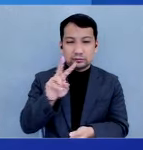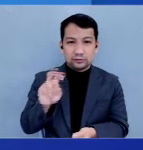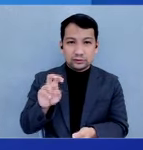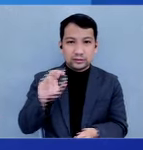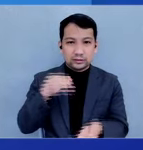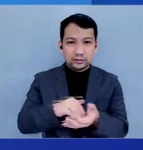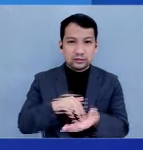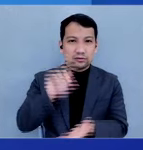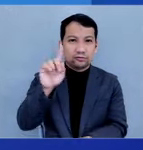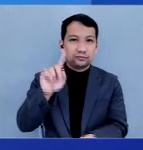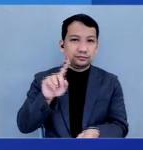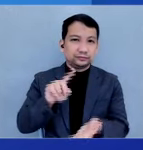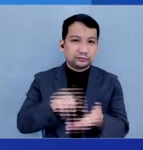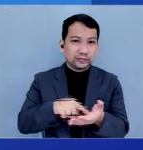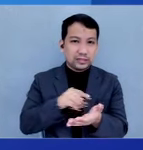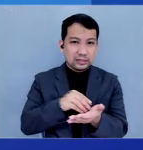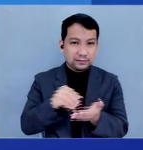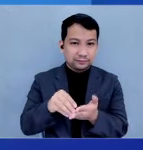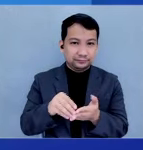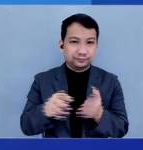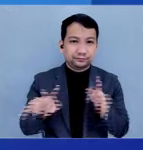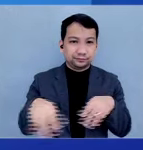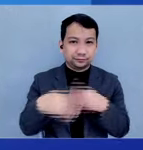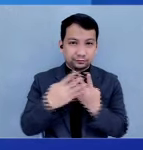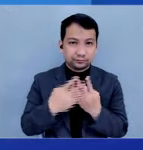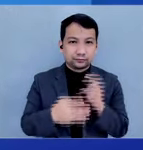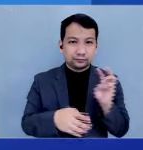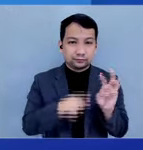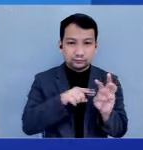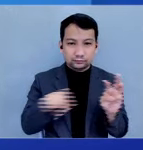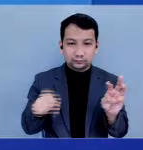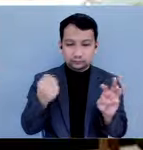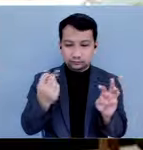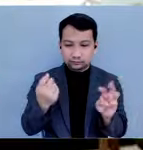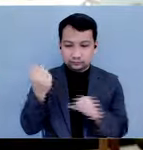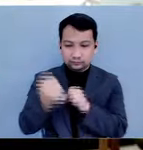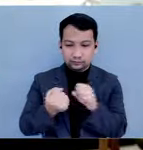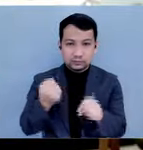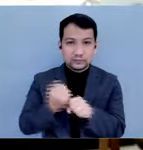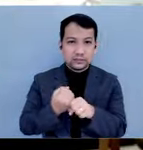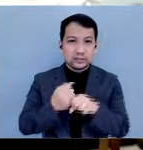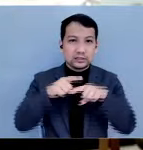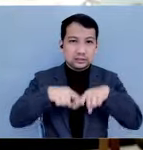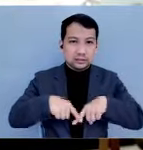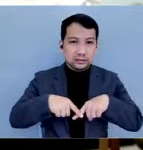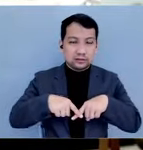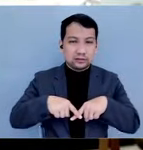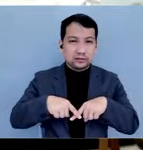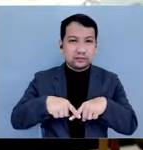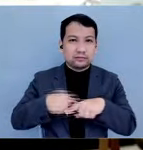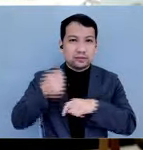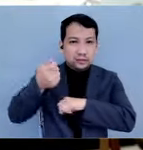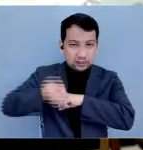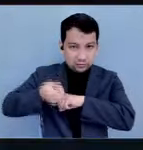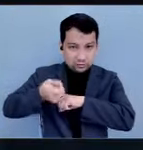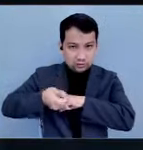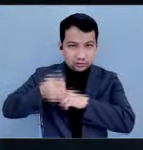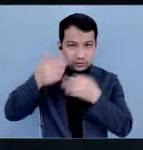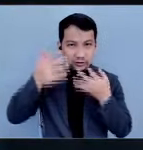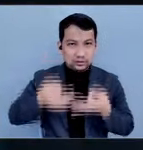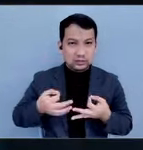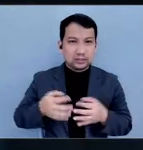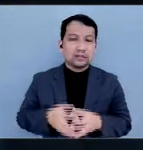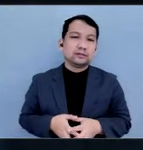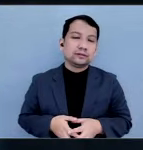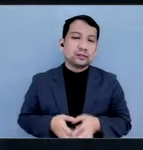hanggang 1 milyong piso o pagkakulong ng 6 hanggang 12 taon ayon sa hatol ng hukuman. Kung